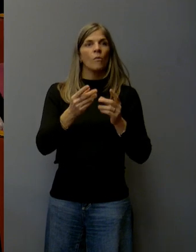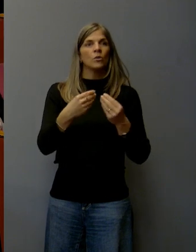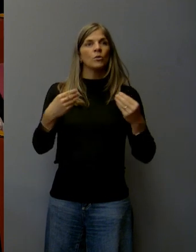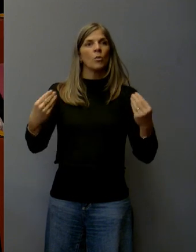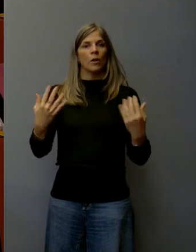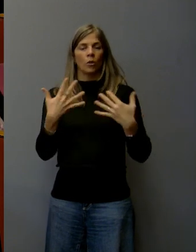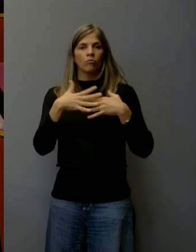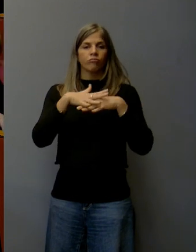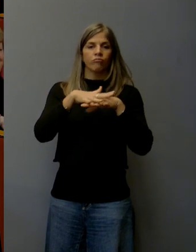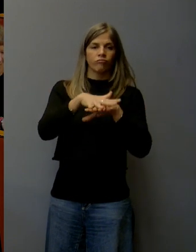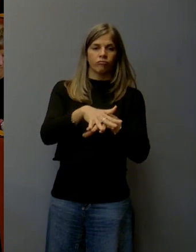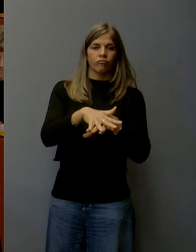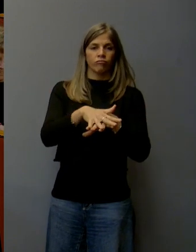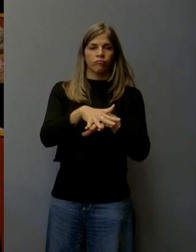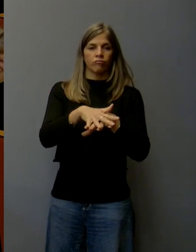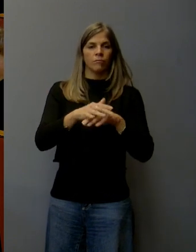chiaramente